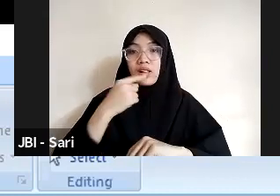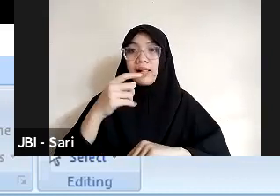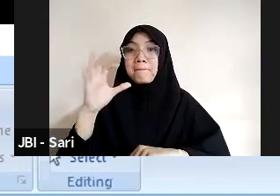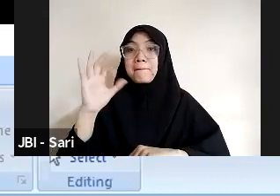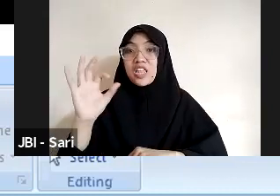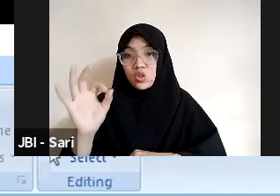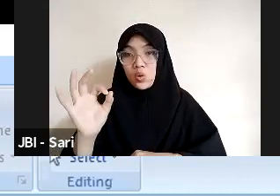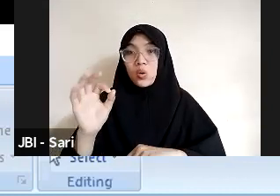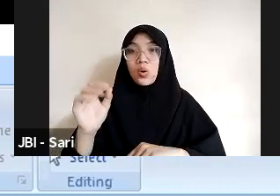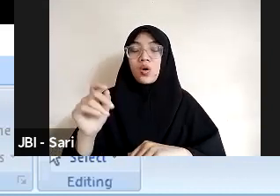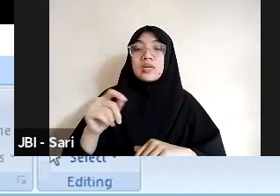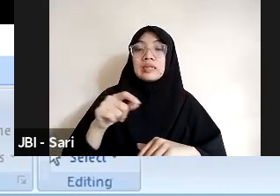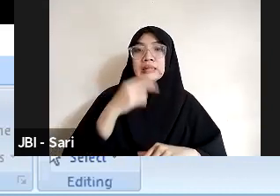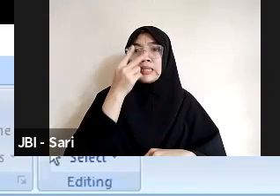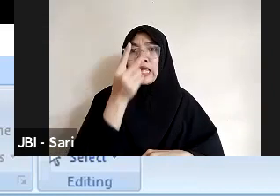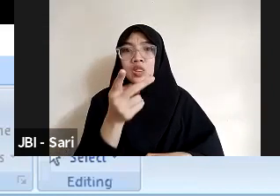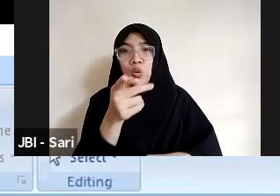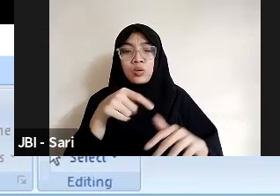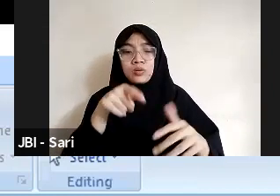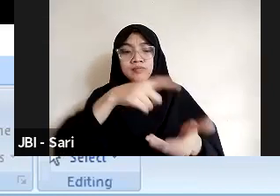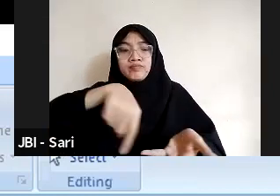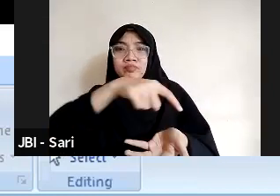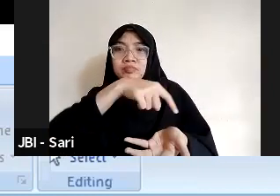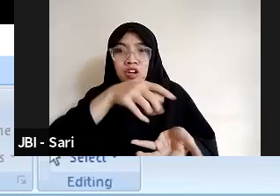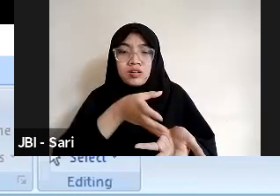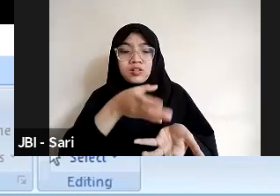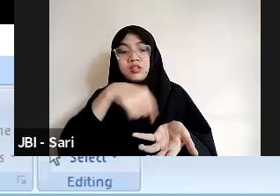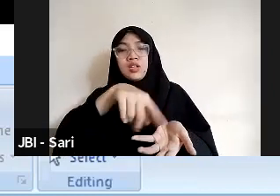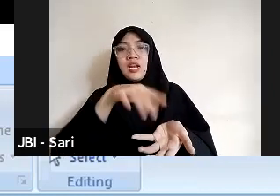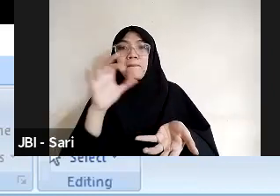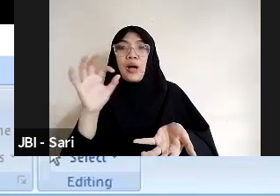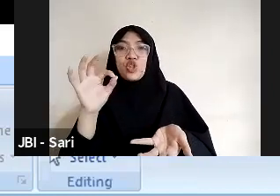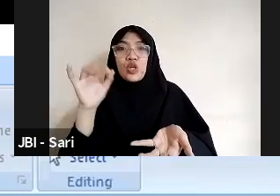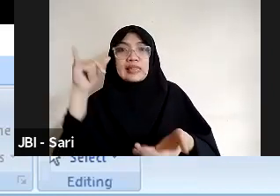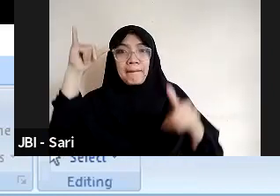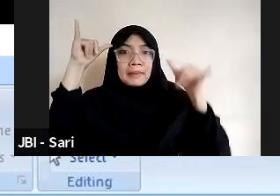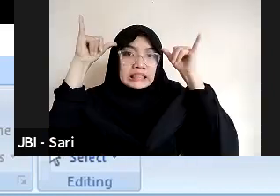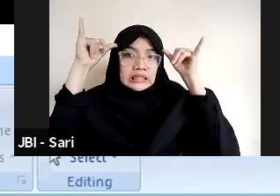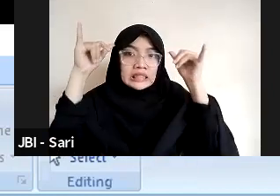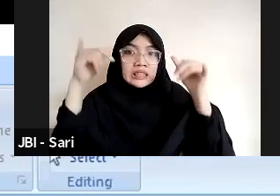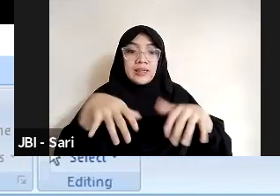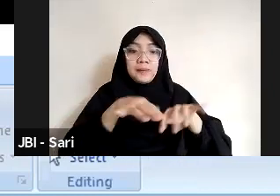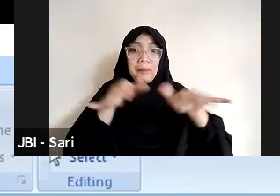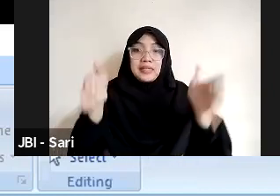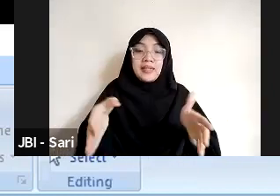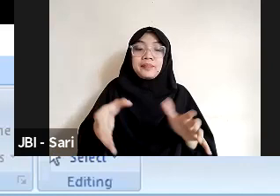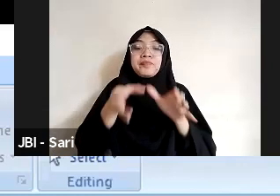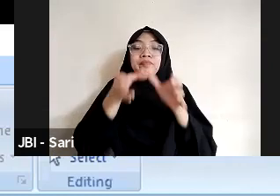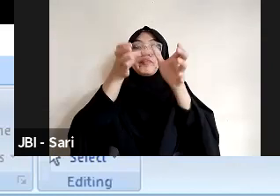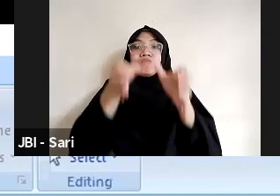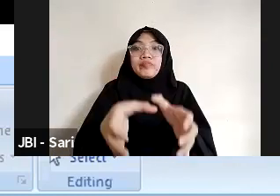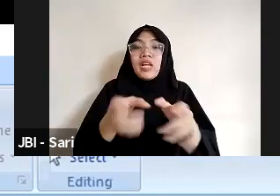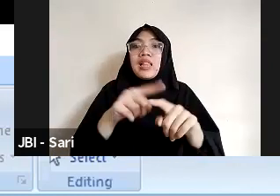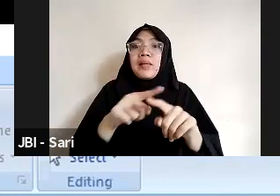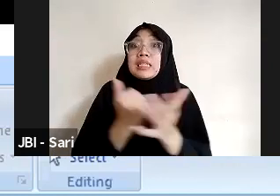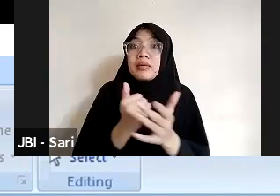tidak cukup untuk melihat bahwa ini ada bakso sapi misalnya yang berada di meja kita. Tetapi sesungguhnya ada banyak